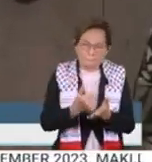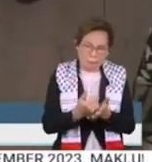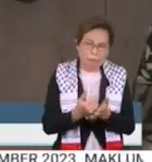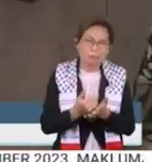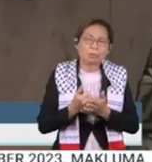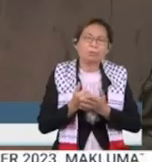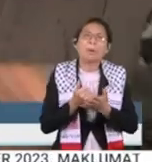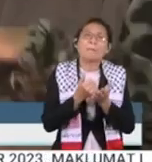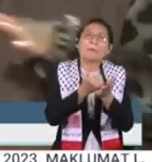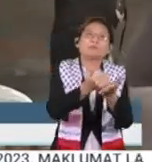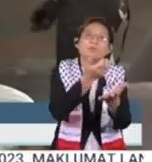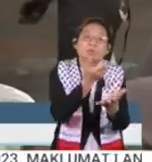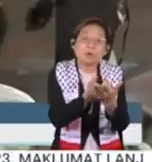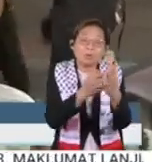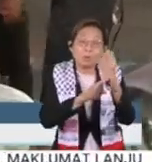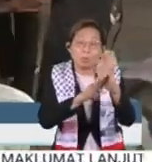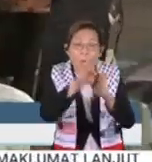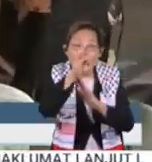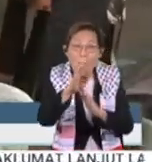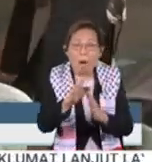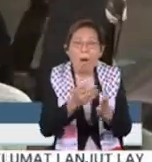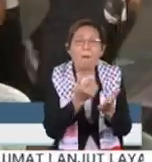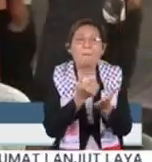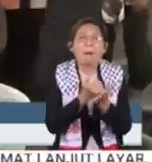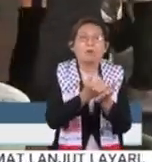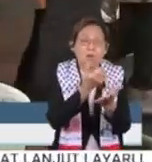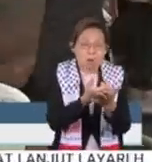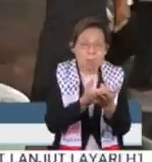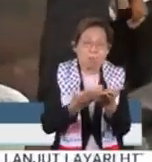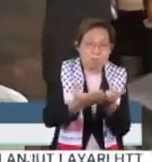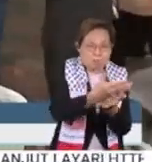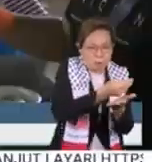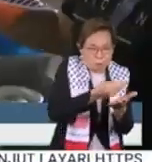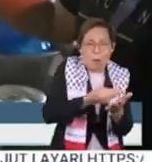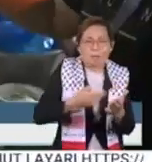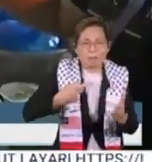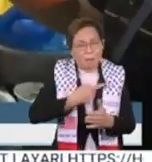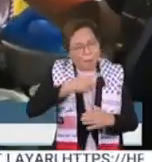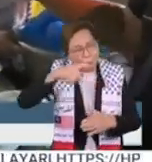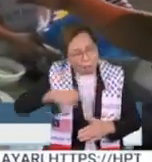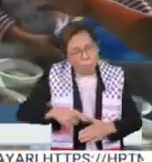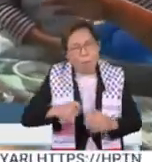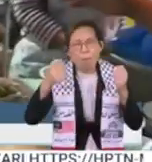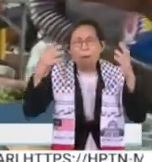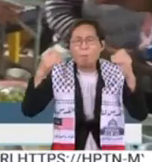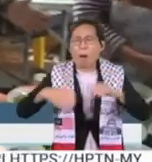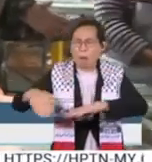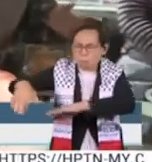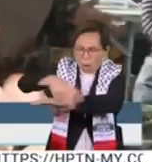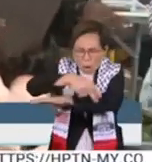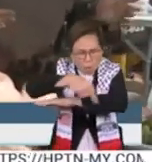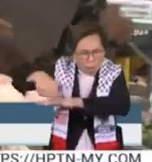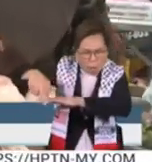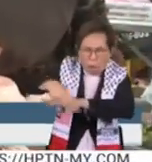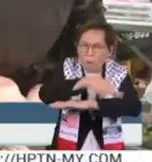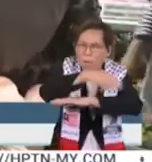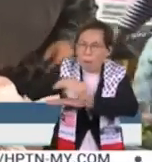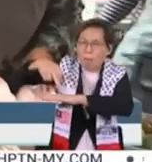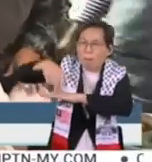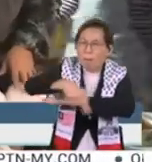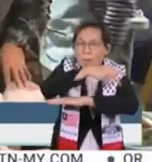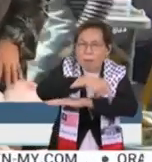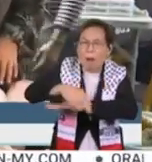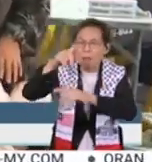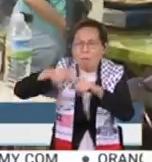membantulah ekonomi. So memang kami sangat perlukanlah okay, dengan ramainya orang lalu lalang ni dan